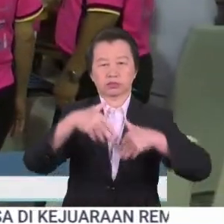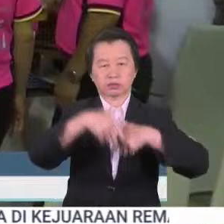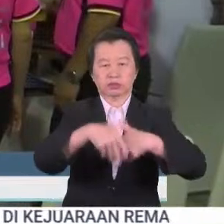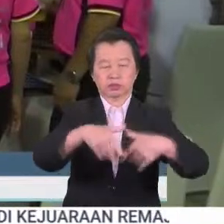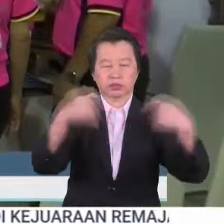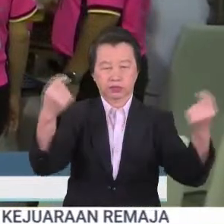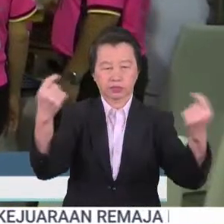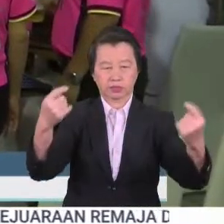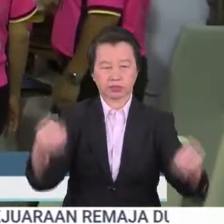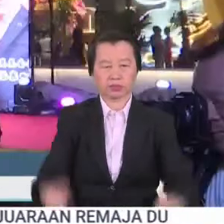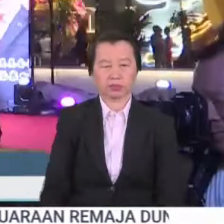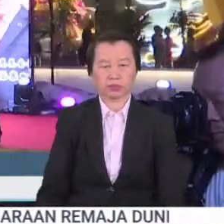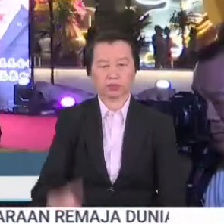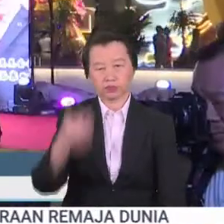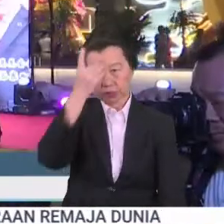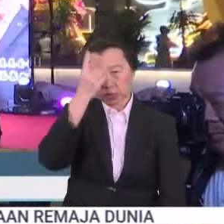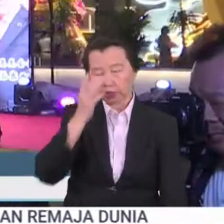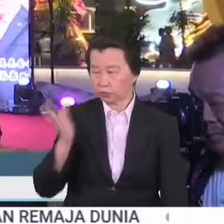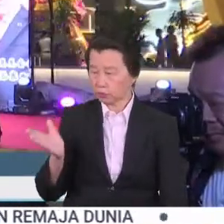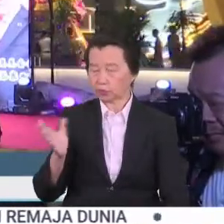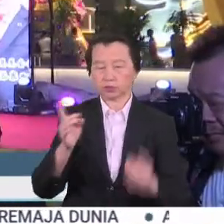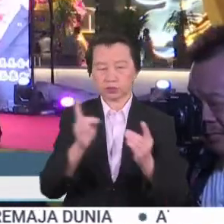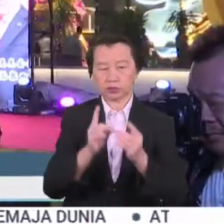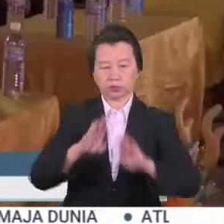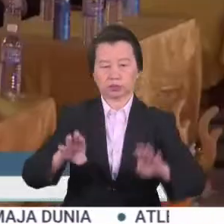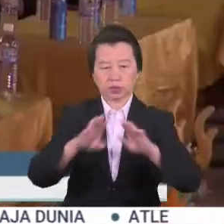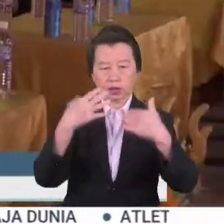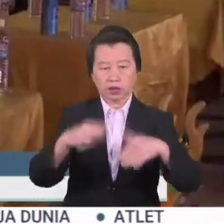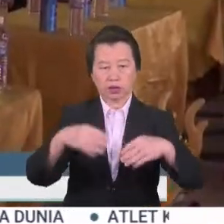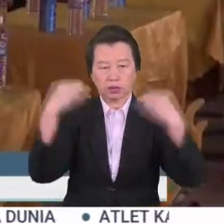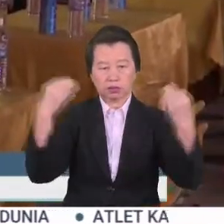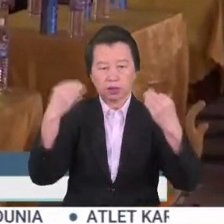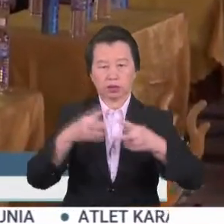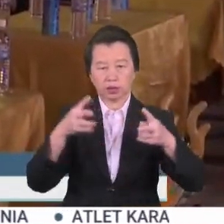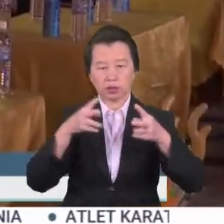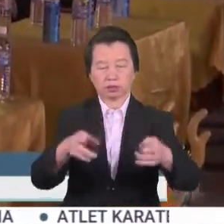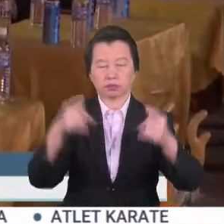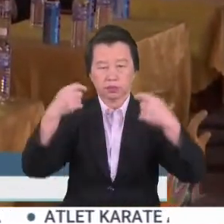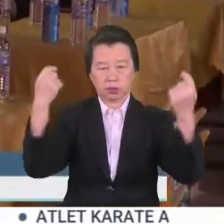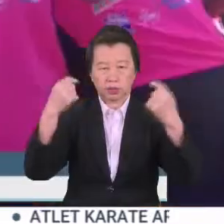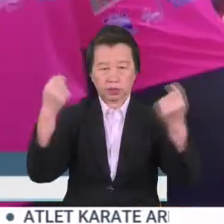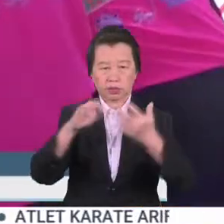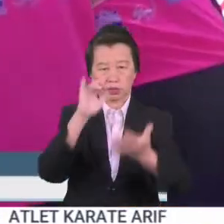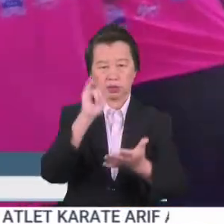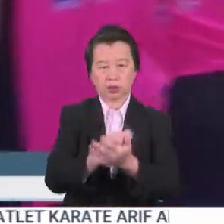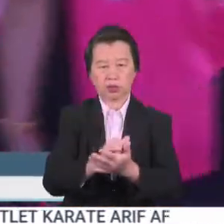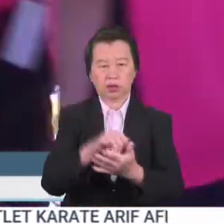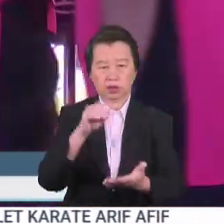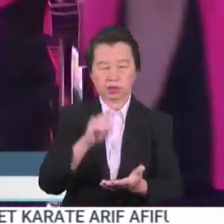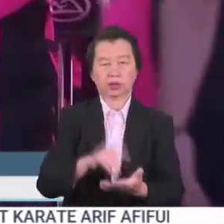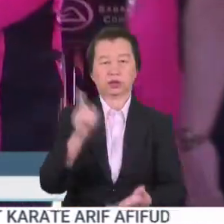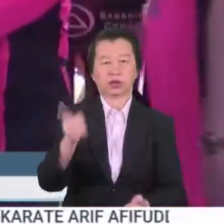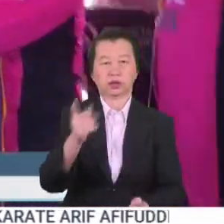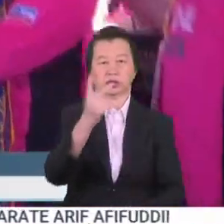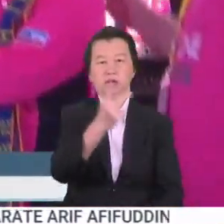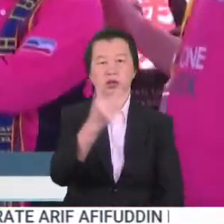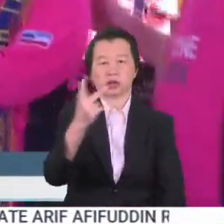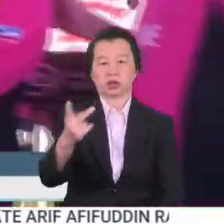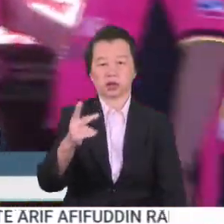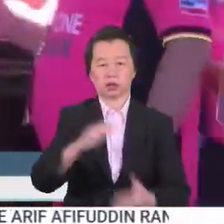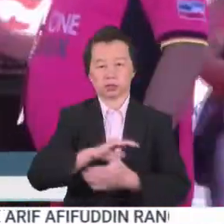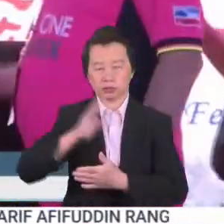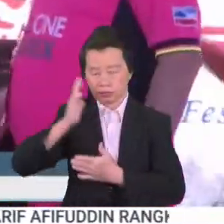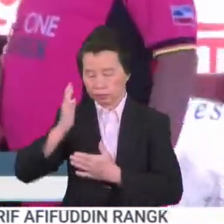KK Datuk Suzan ditumi pemberita selepas Majlis perasmian festival berkenaan di Kota Kinabalu yang